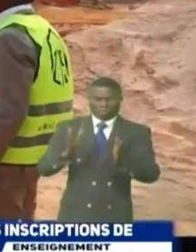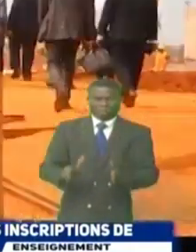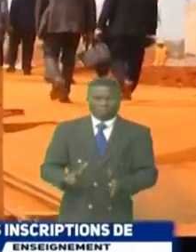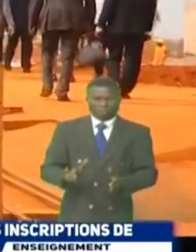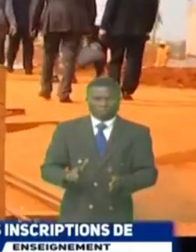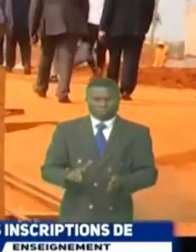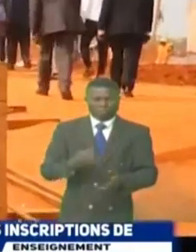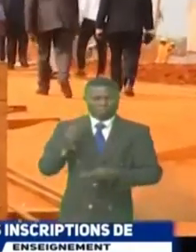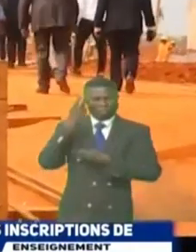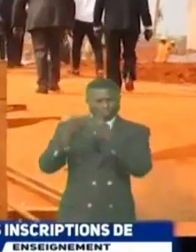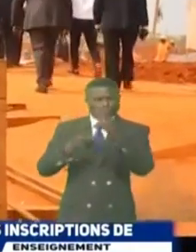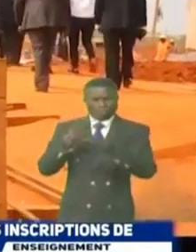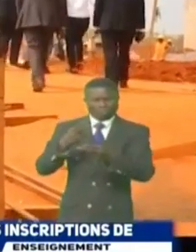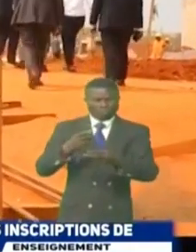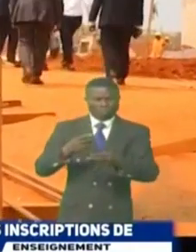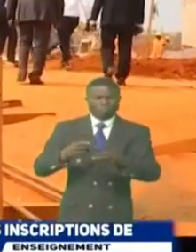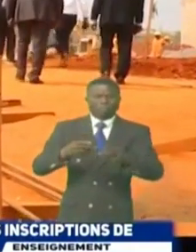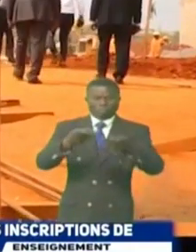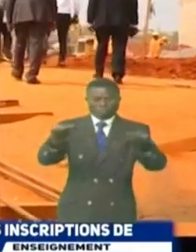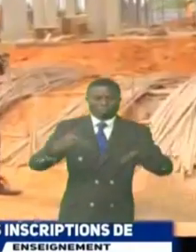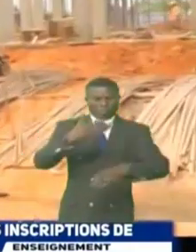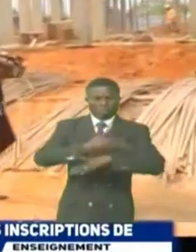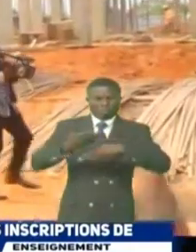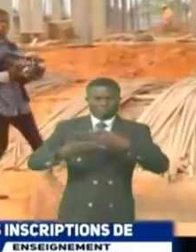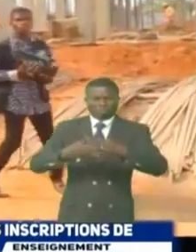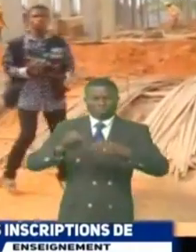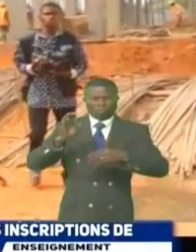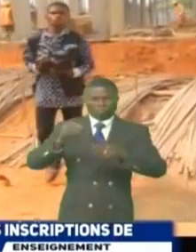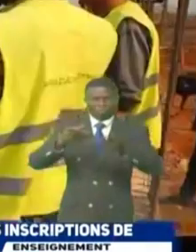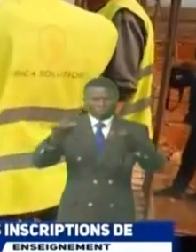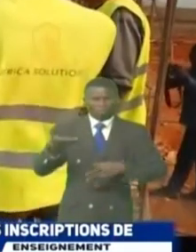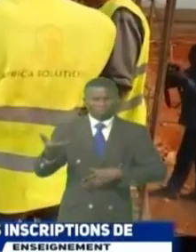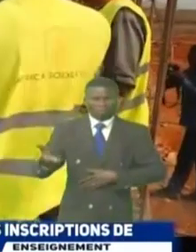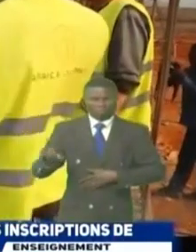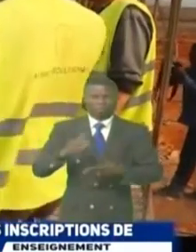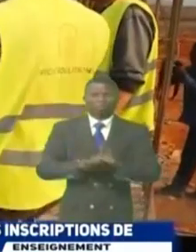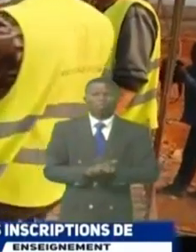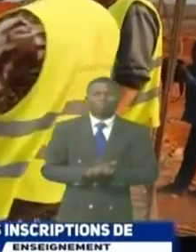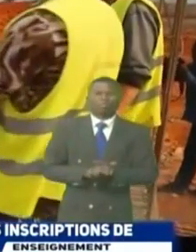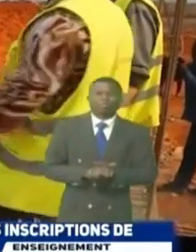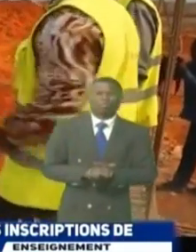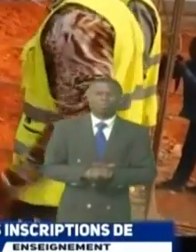fait le tour des chantiers de l'université de Kolwezi sur le site de Moussompo.